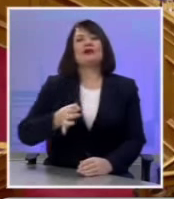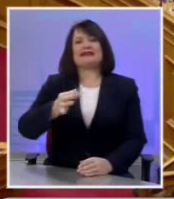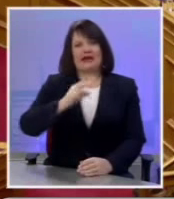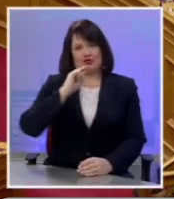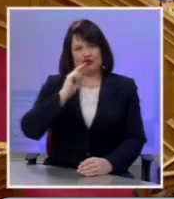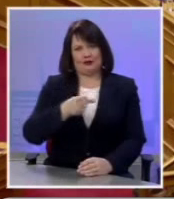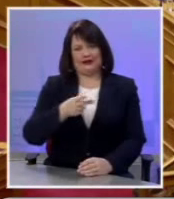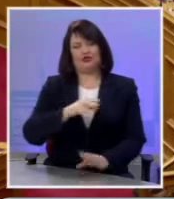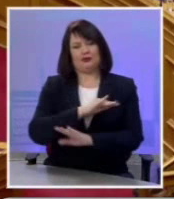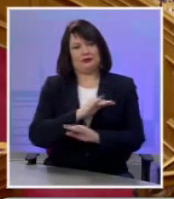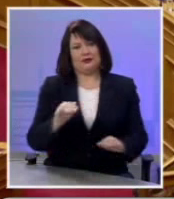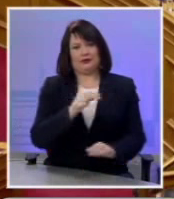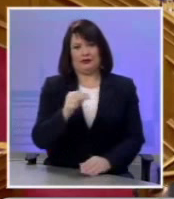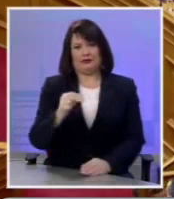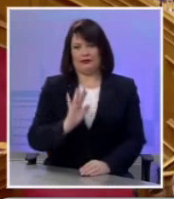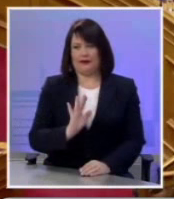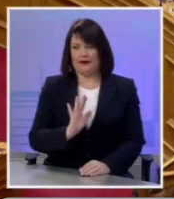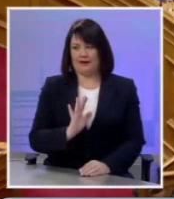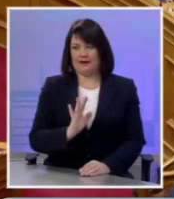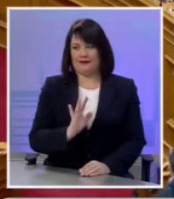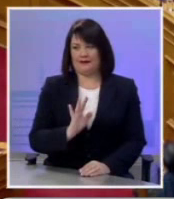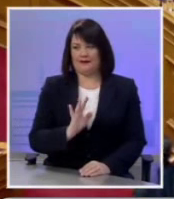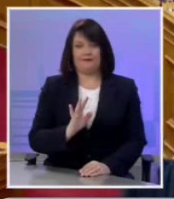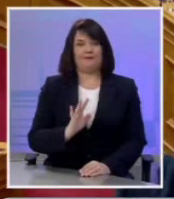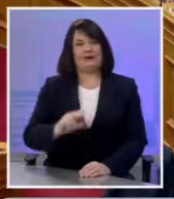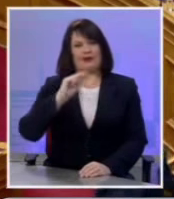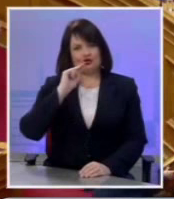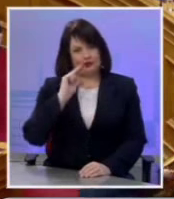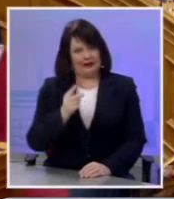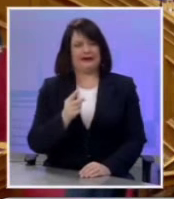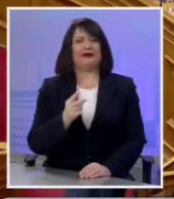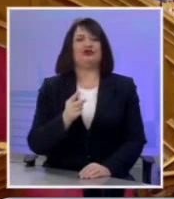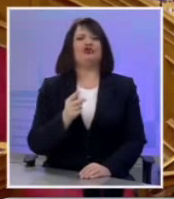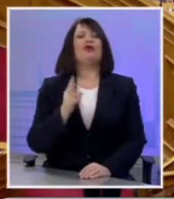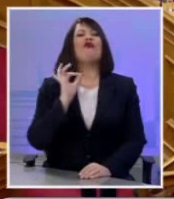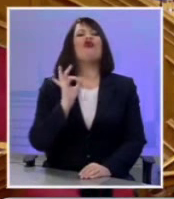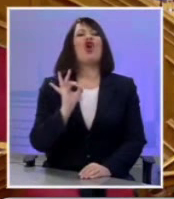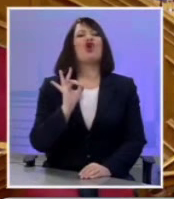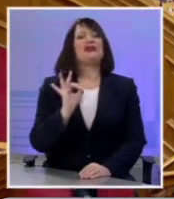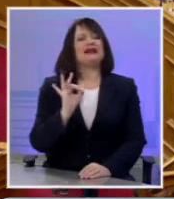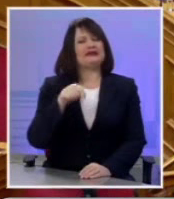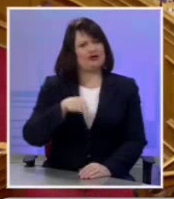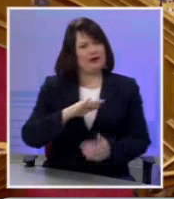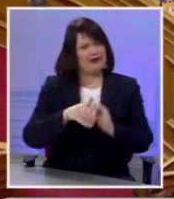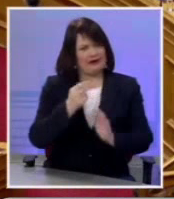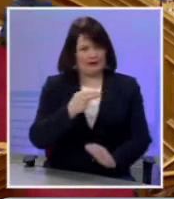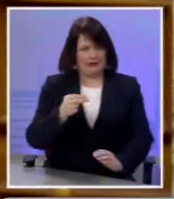να κλείνει το θέμα αυτό και να σας απαντήσω, κύριε Πρόεδρε, σχέση με τη Frontex, γιατί αυτό έχει και ένα